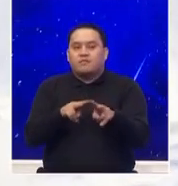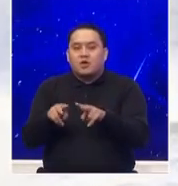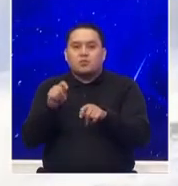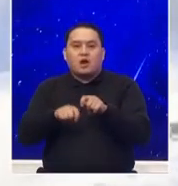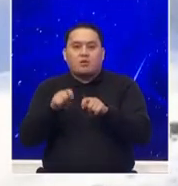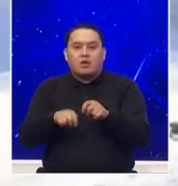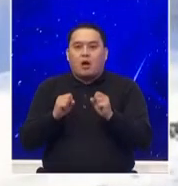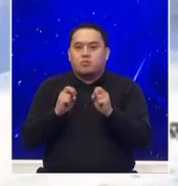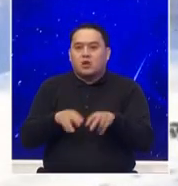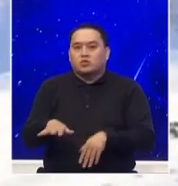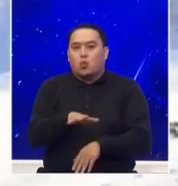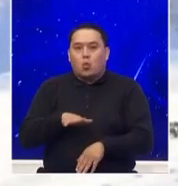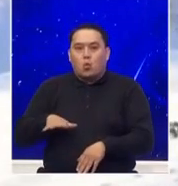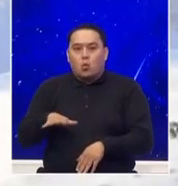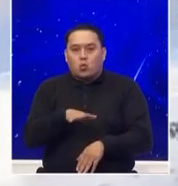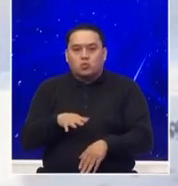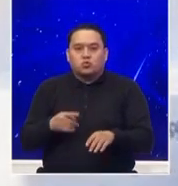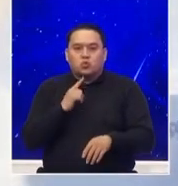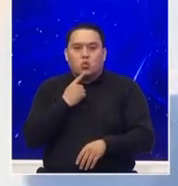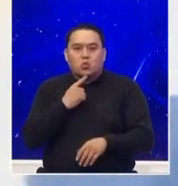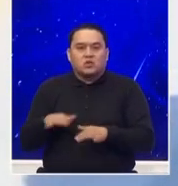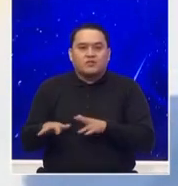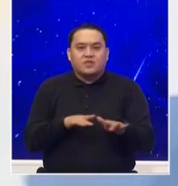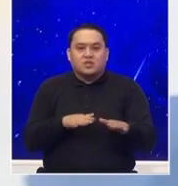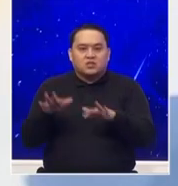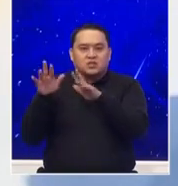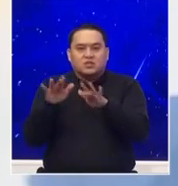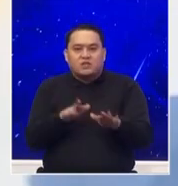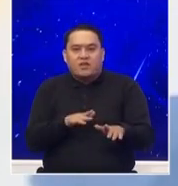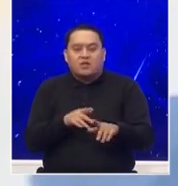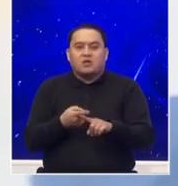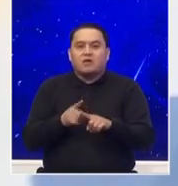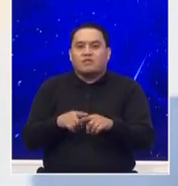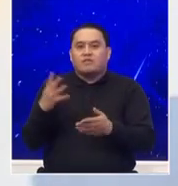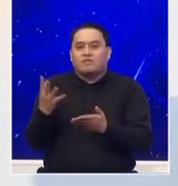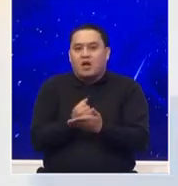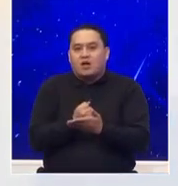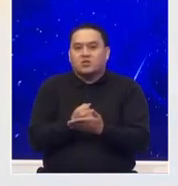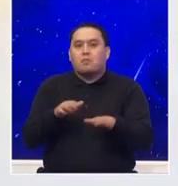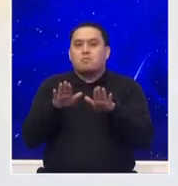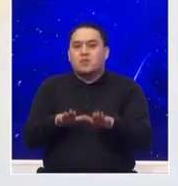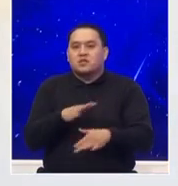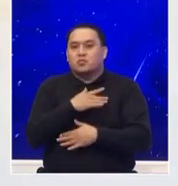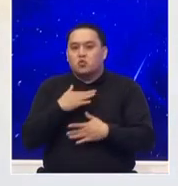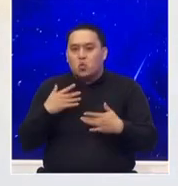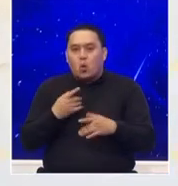проинспектировали опасные участки трасс, где затруднено движение из-за снежных переметов. Как выяснилось, таких мест немало. В ходе проверки на